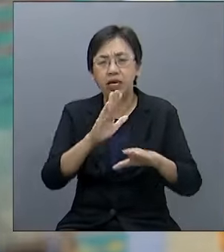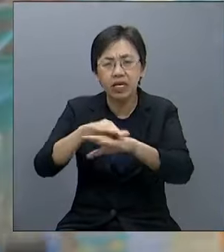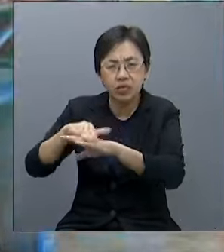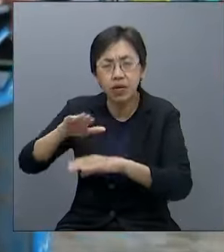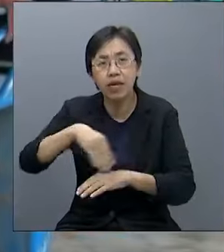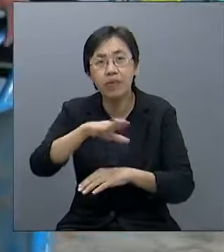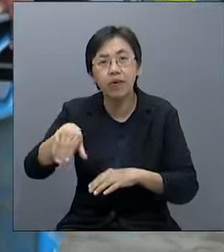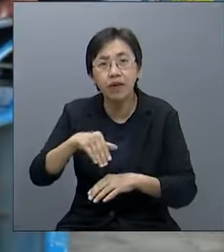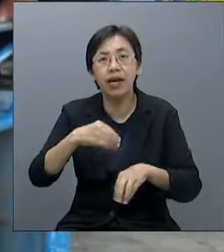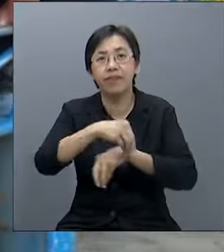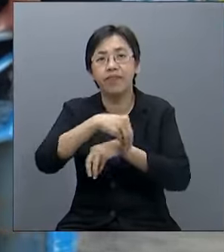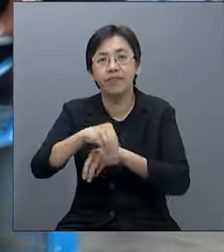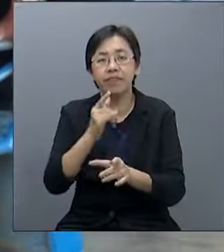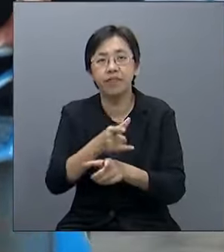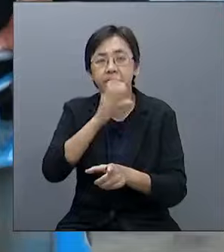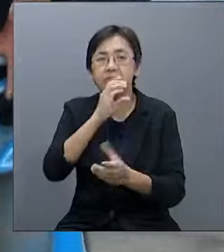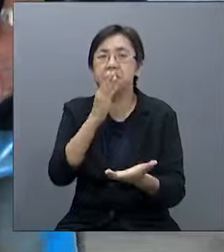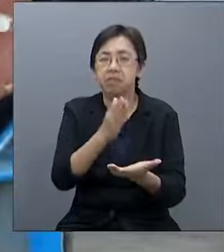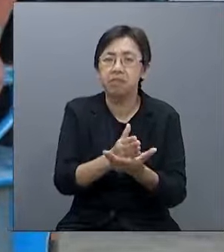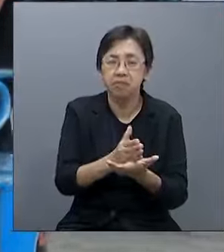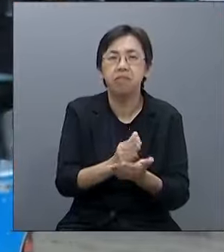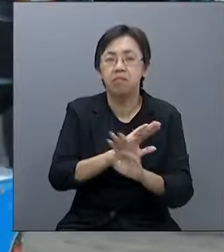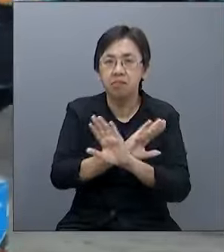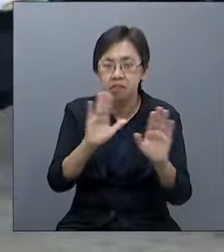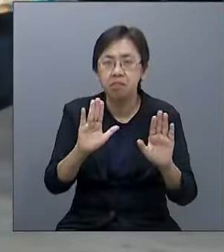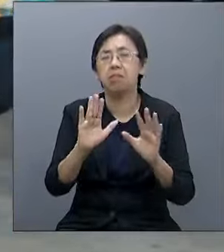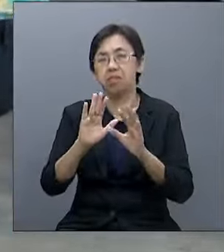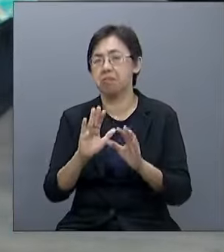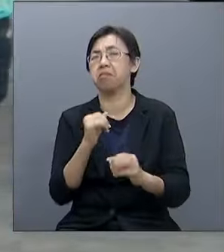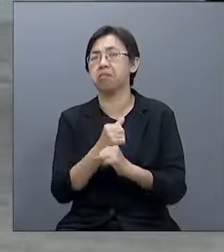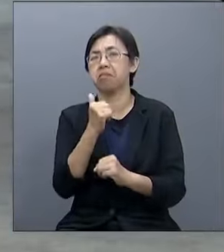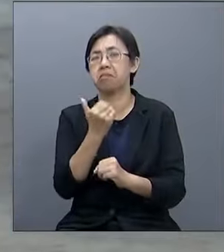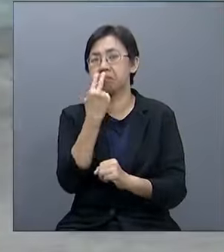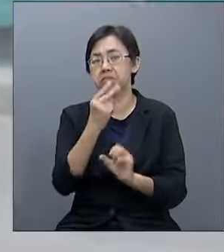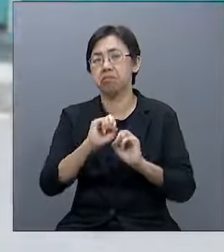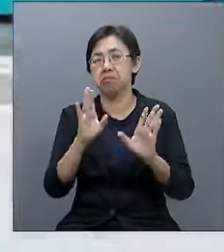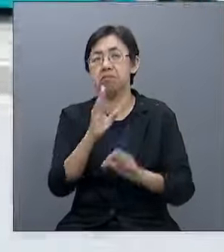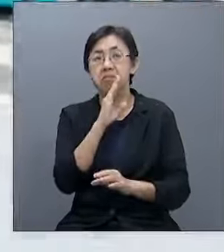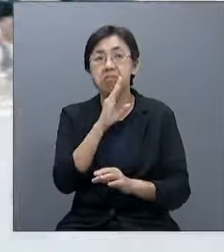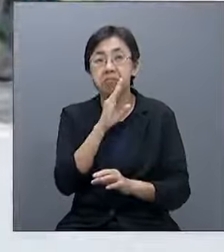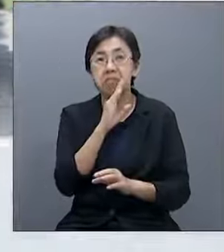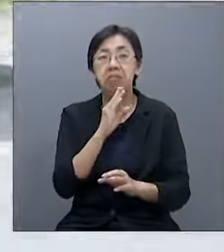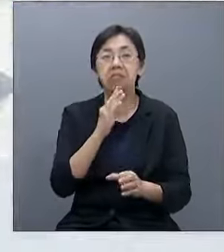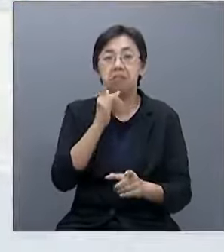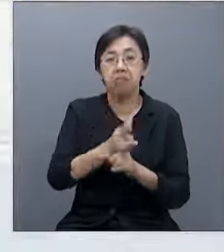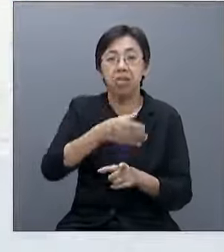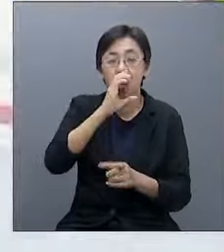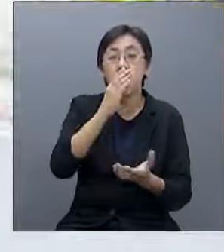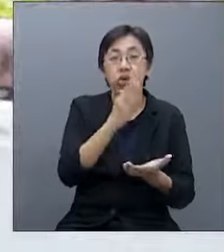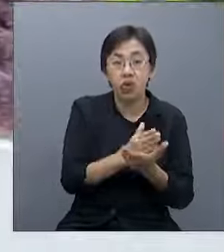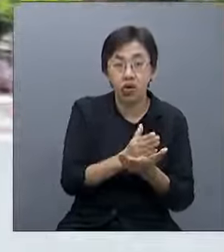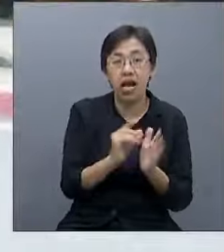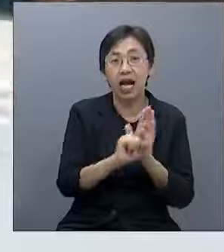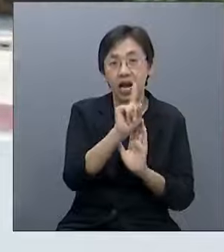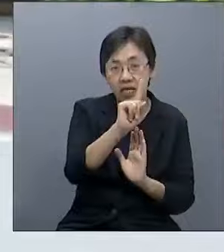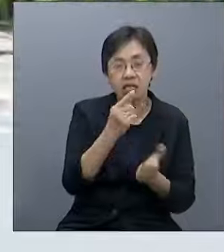ของเครือข่ายงดเหล้าเนี่ยประสบความสำเร็จมากขึ้นค่ะพอรูปธรรมมันชัดเจนเลยว่าถ้าคุณหยุดการดื่มใน1ครั้ง